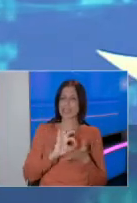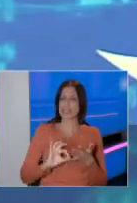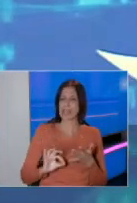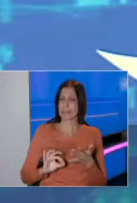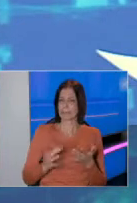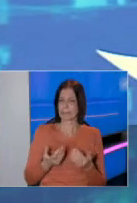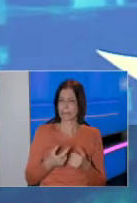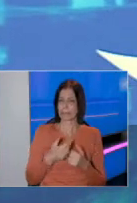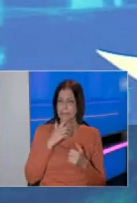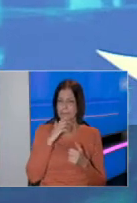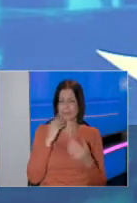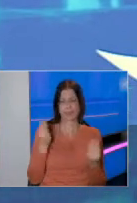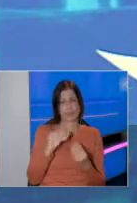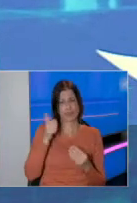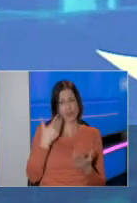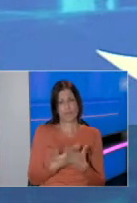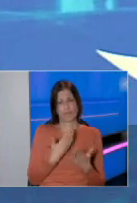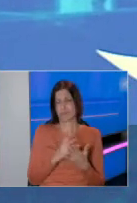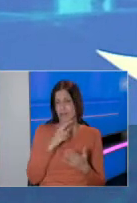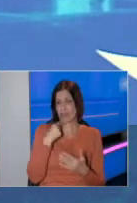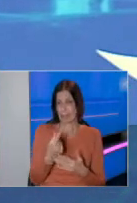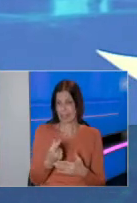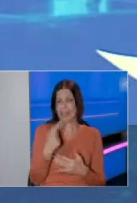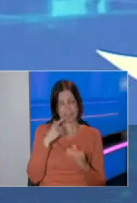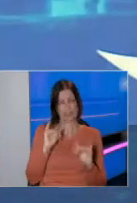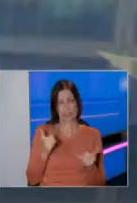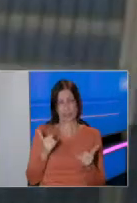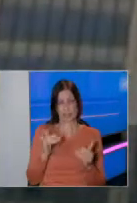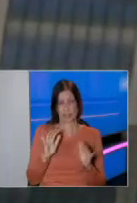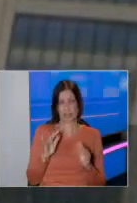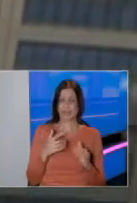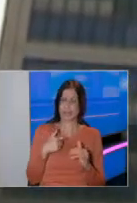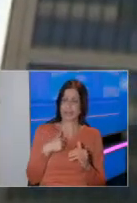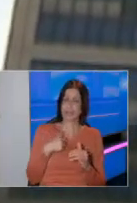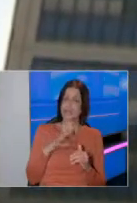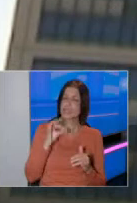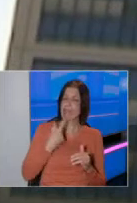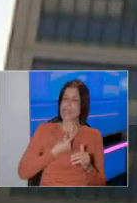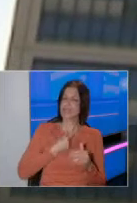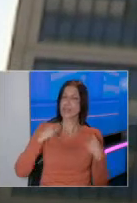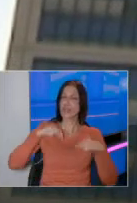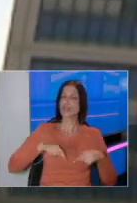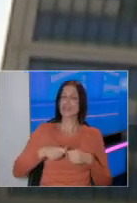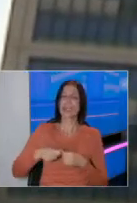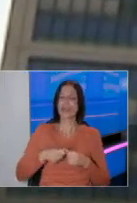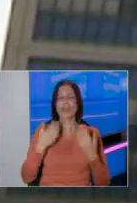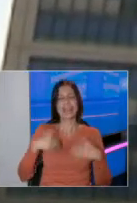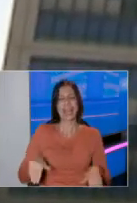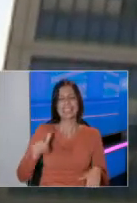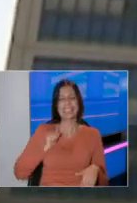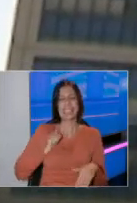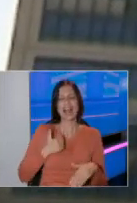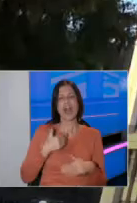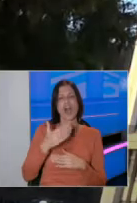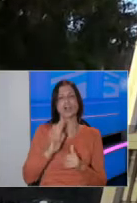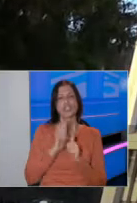הרלוונטיים? קודם כל, עובדתית מה שציינת, זה נכון מאוד. ואני מוצא את עצמי כיושב ראש ארגון נכי צה"ל, אחרי 16